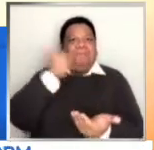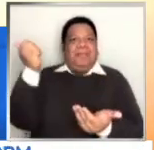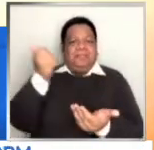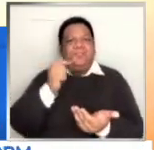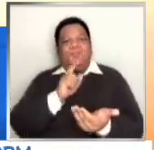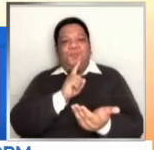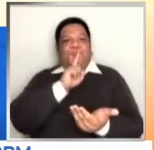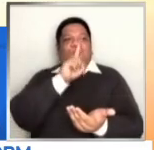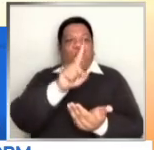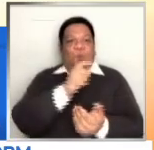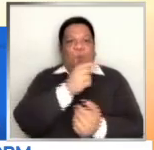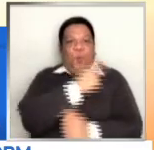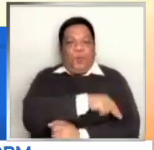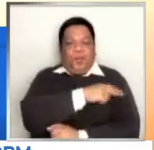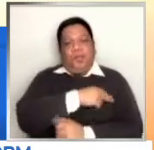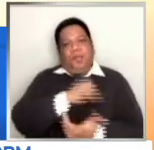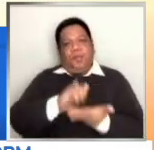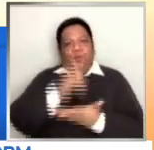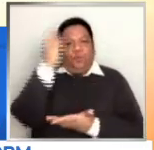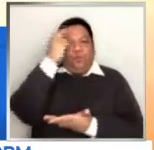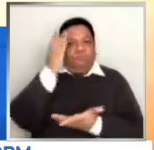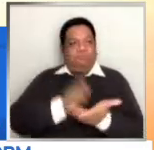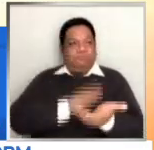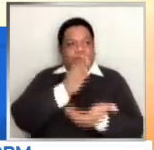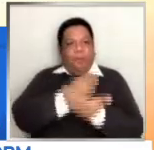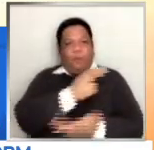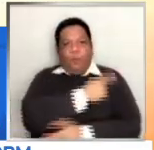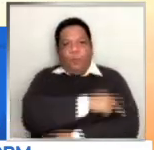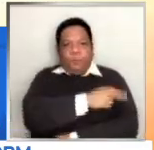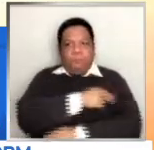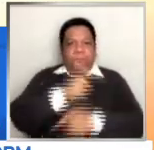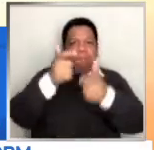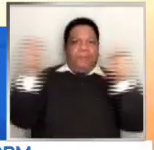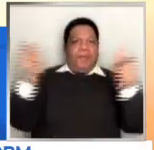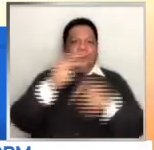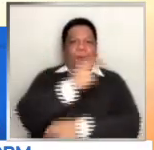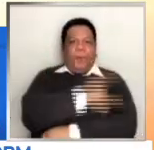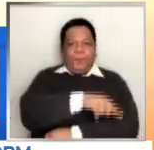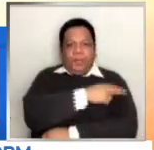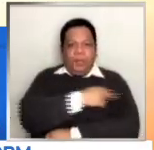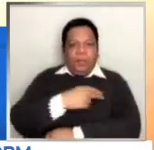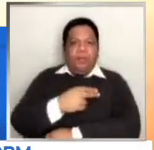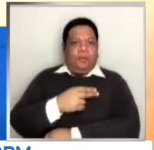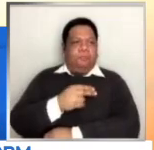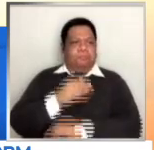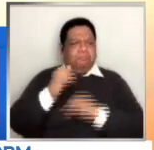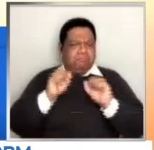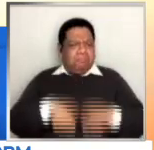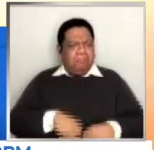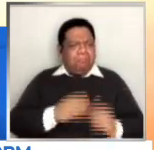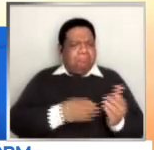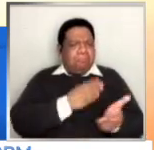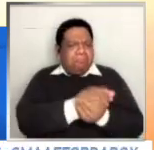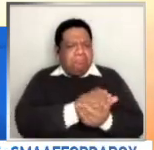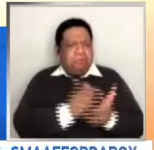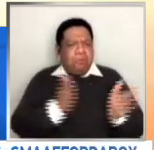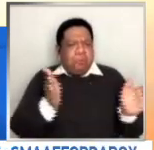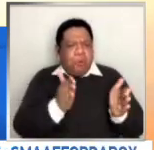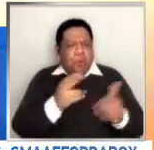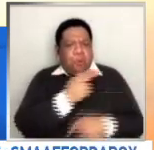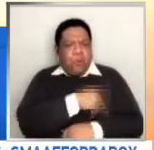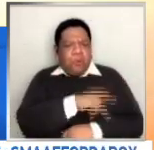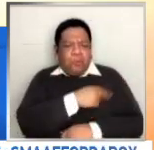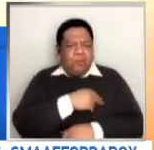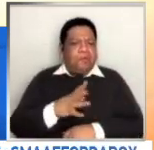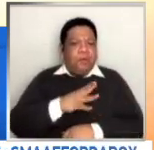sila sa hospital nga na malalaki. Kaya pwede naman sana sila sa maliliit na hospital. At saka yung mga taga-probinsya, kung